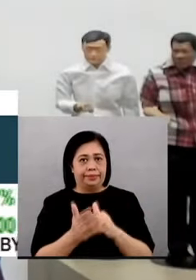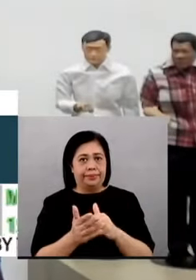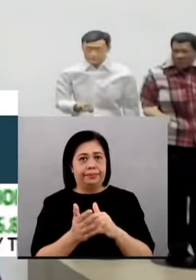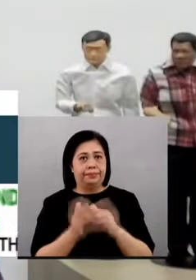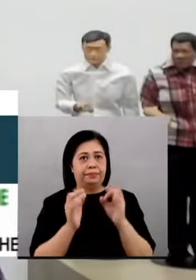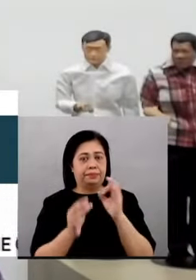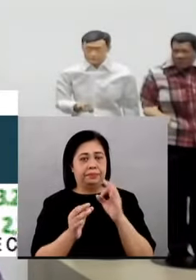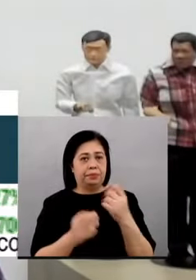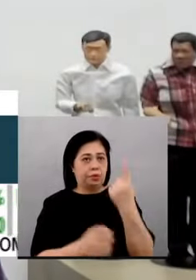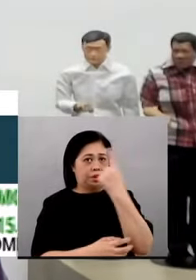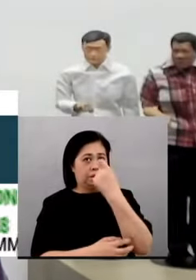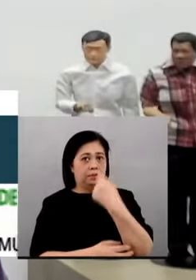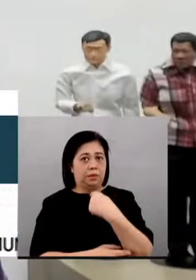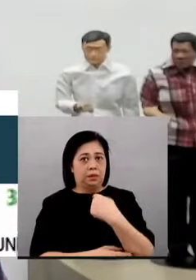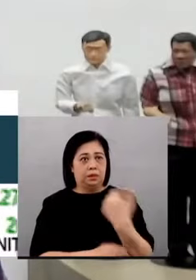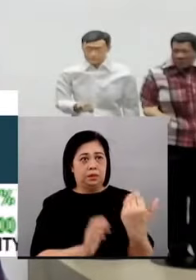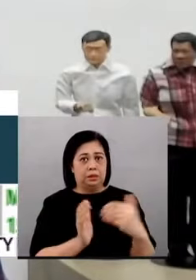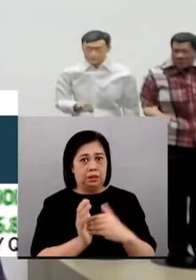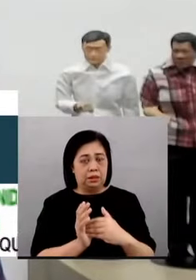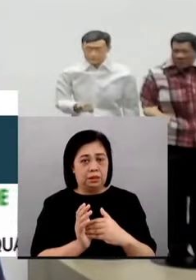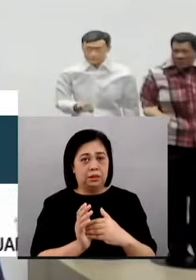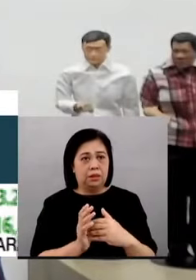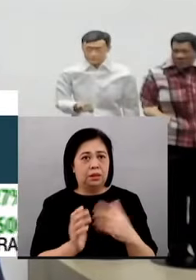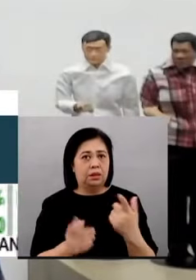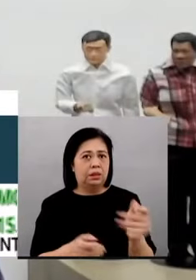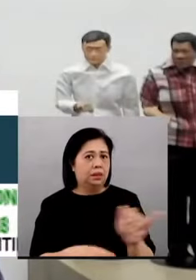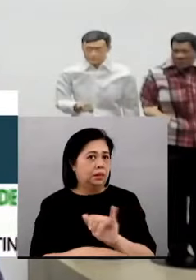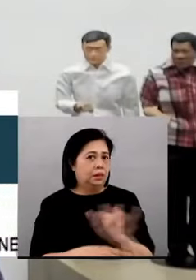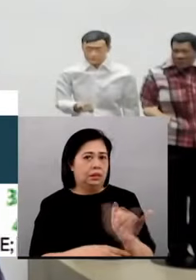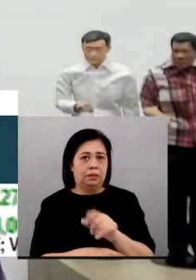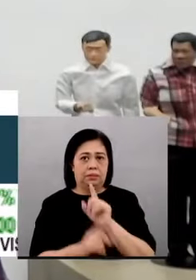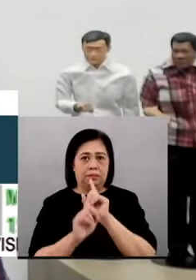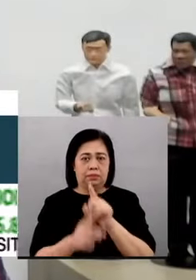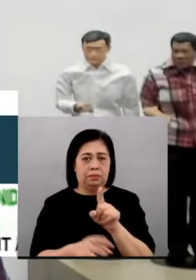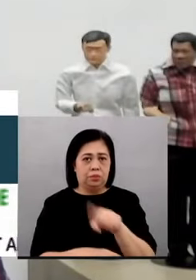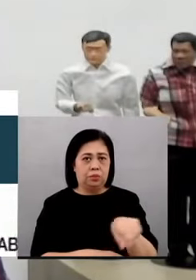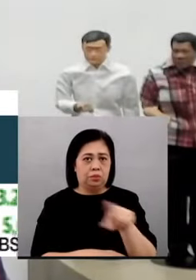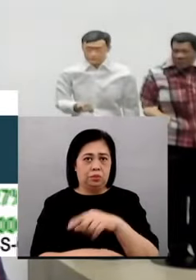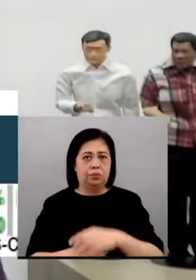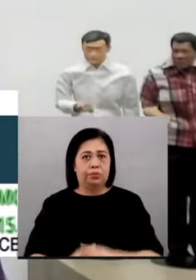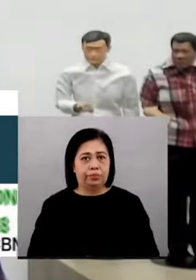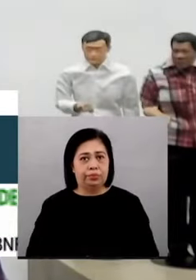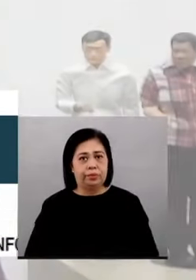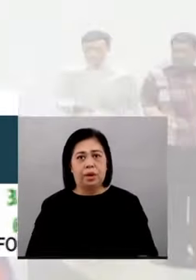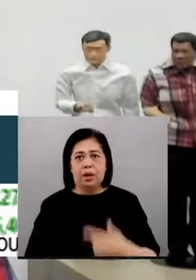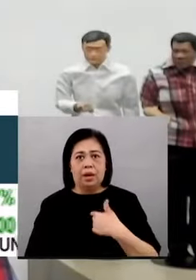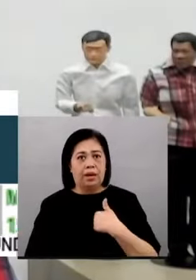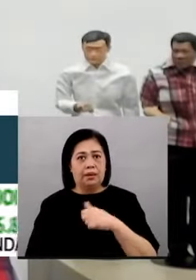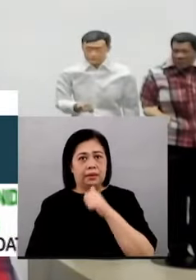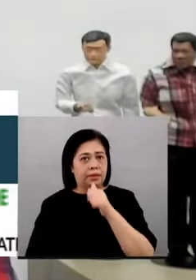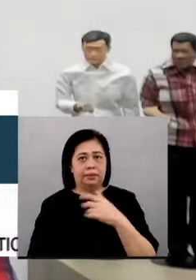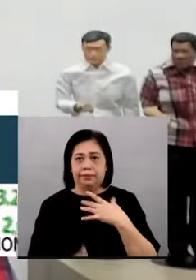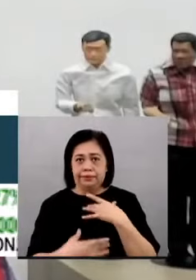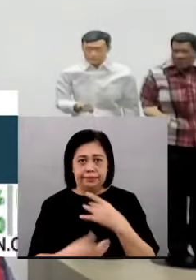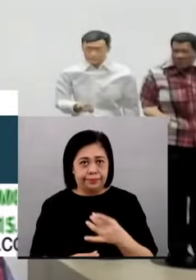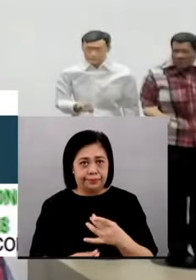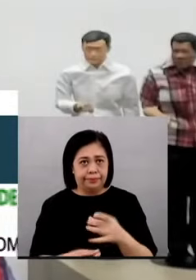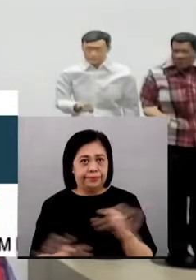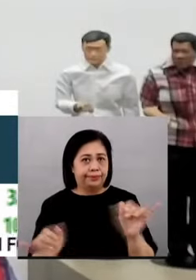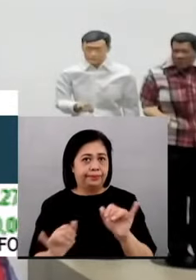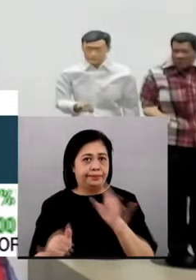tatanungin niyo ako muli, pareho rin ang isasagot ko sa inyo. I am not interested, gaya ng sinabi ko